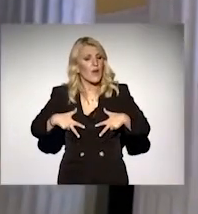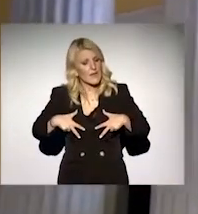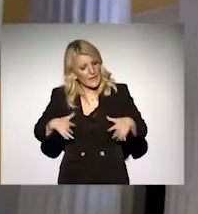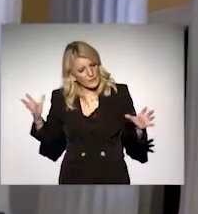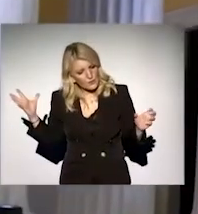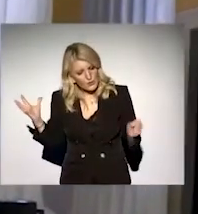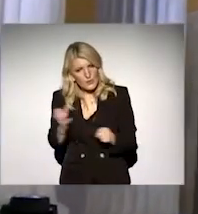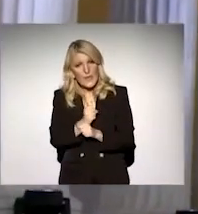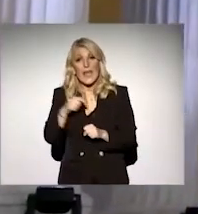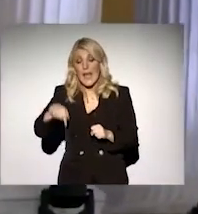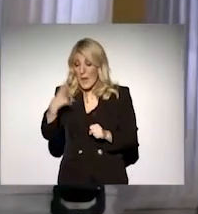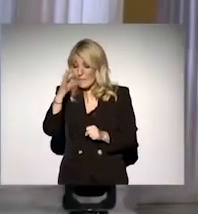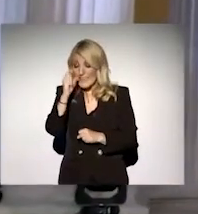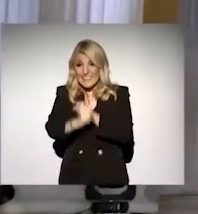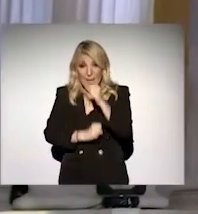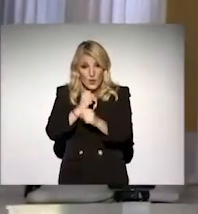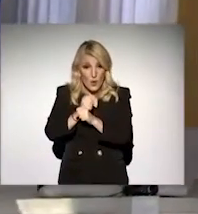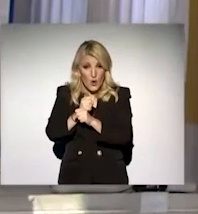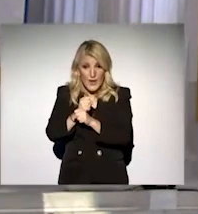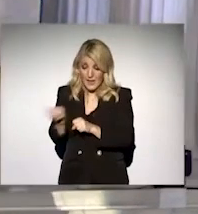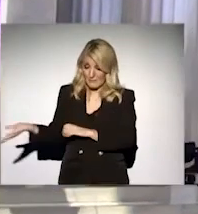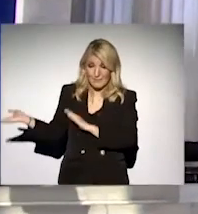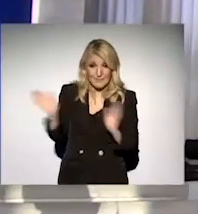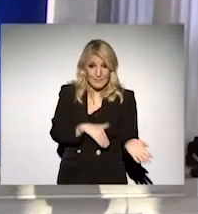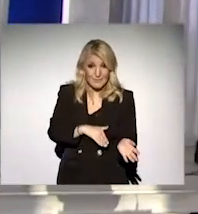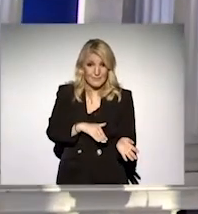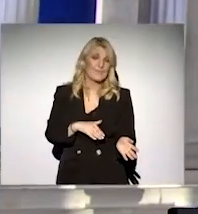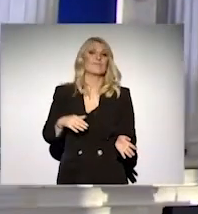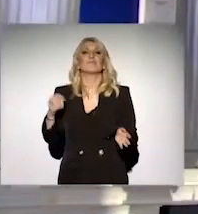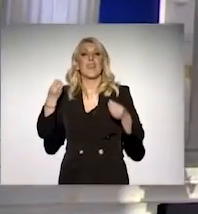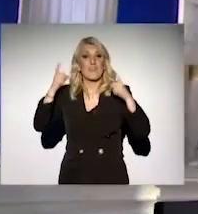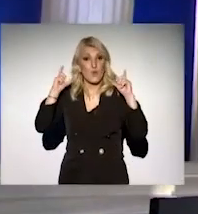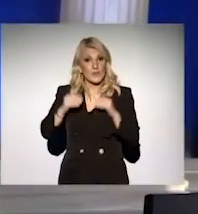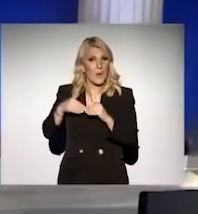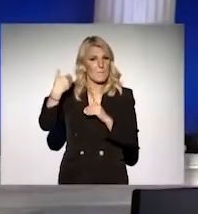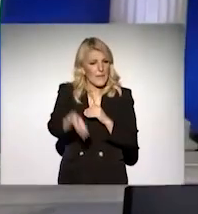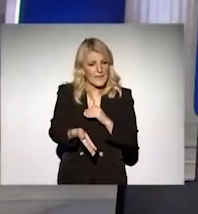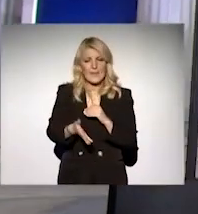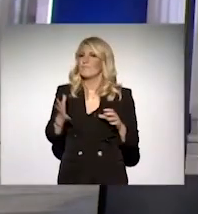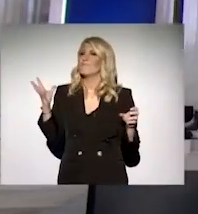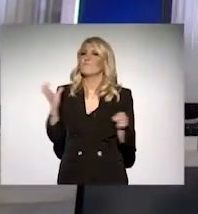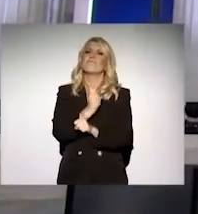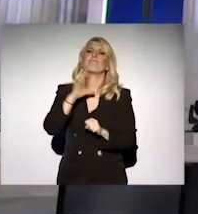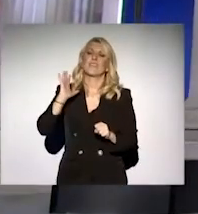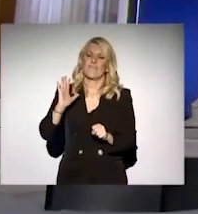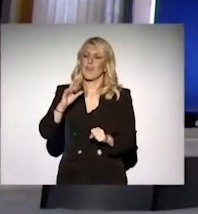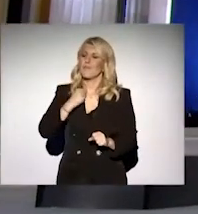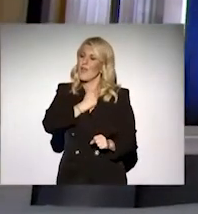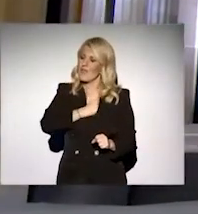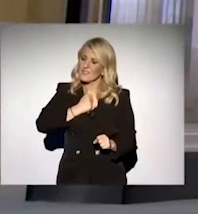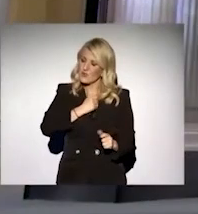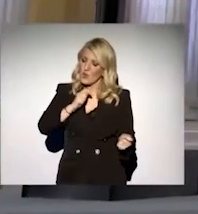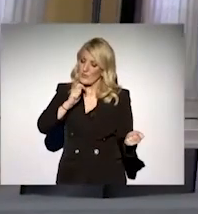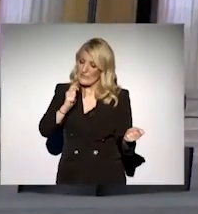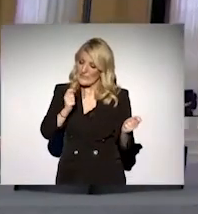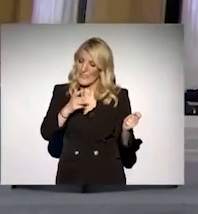Προανακριτικής Επιτροπής. Τίποτα από αυτά δεν έχει γίνει. Και αναφέρομαι κυρίως στο πρώτο βήμα που προφανώς συνδέεται με